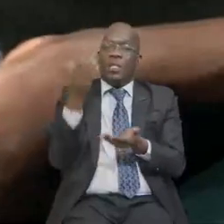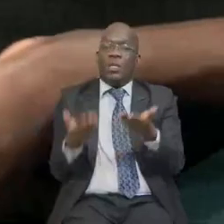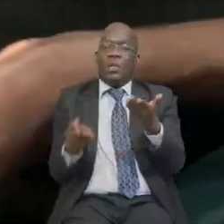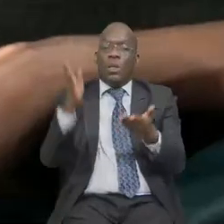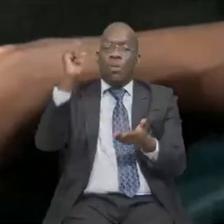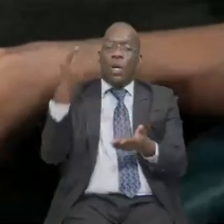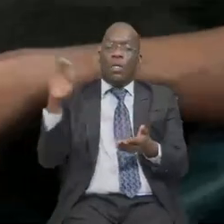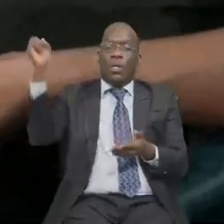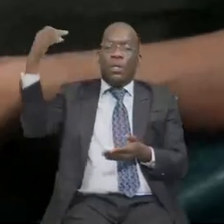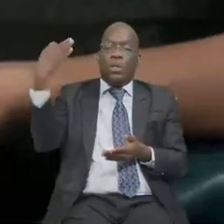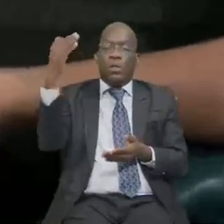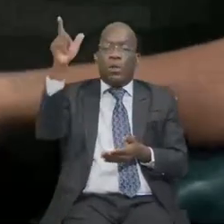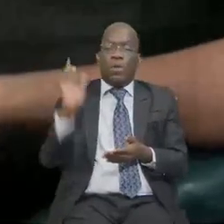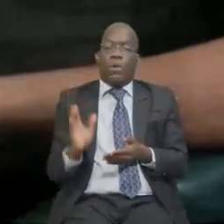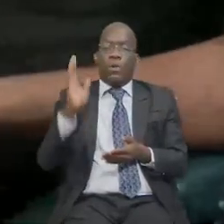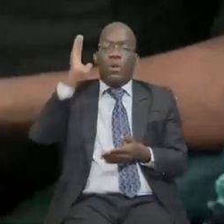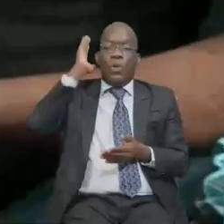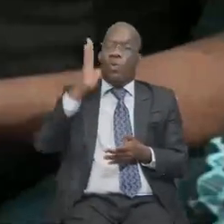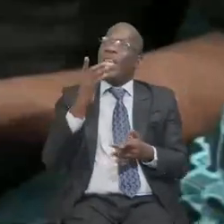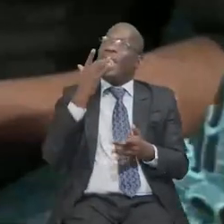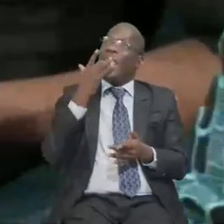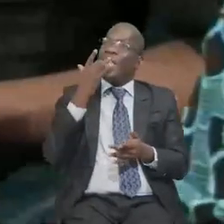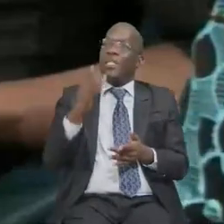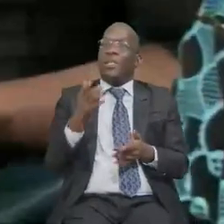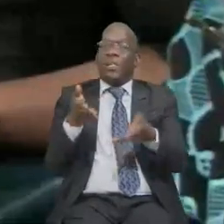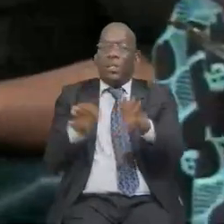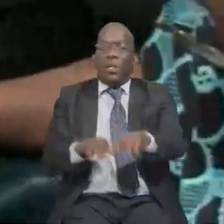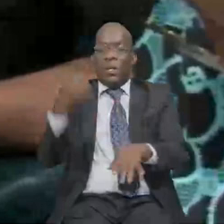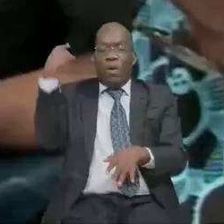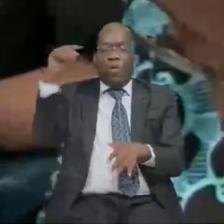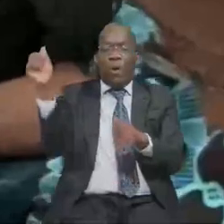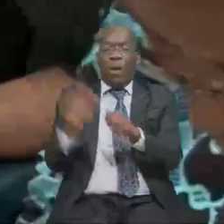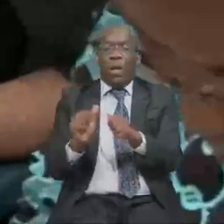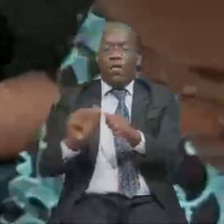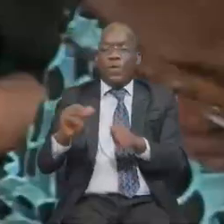par la grâce de Dieu, il souffrit la mort pour tous.